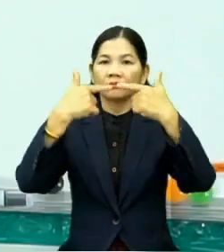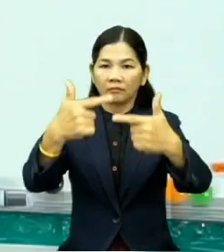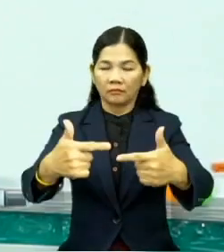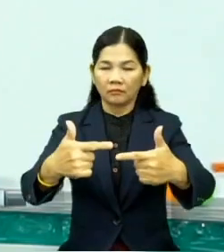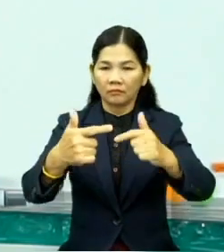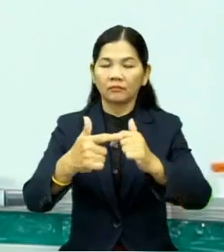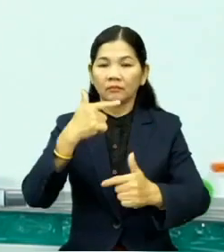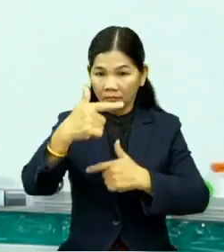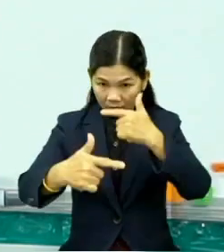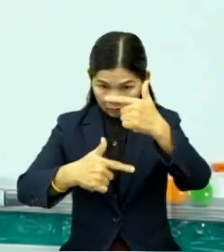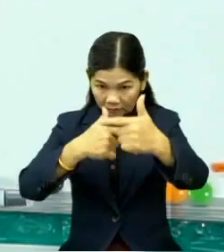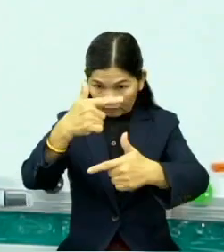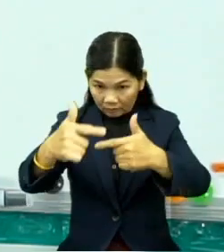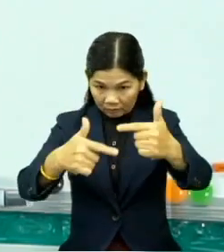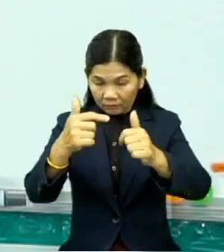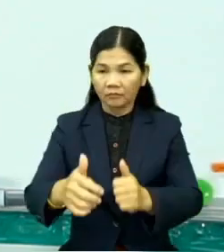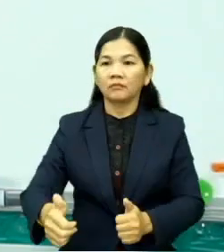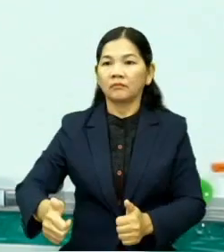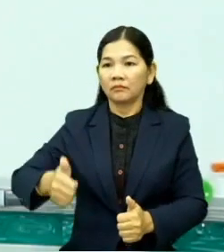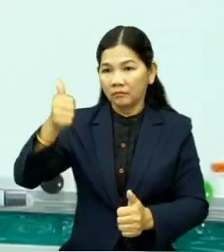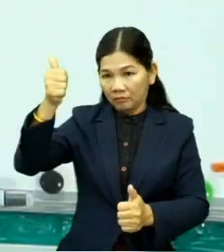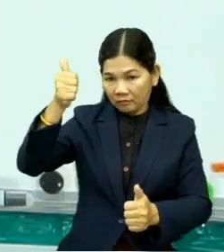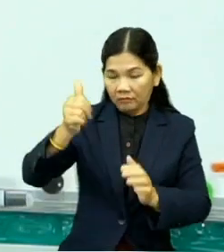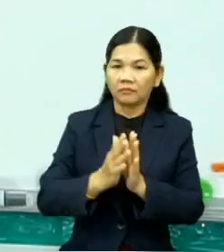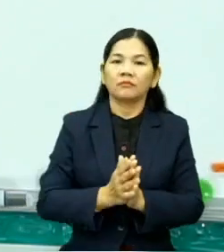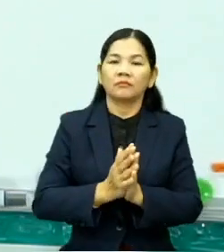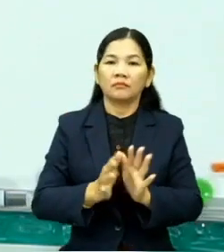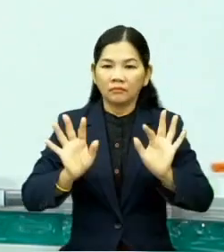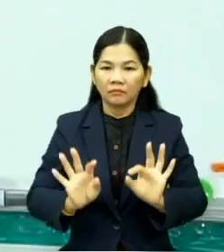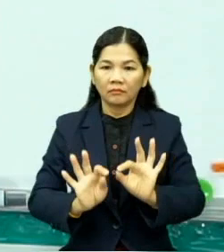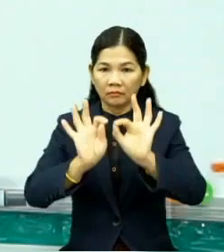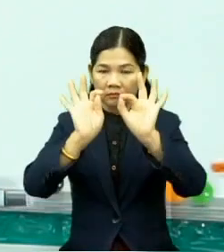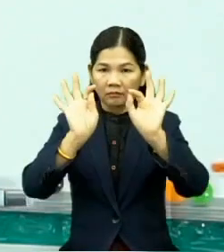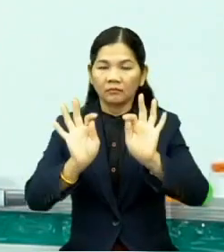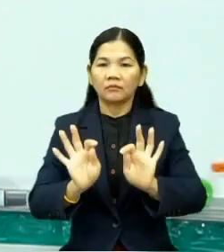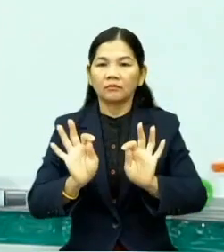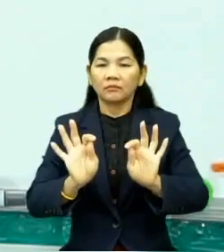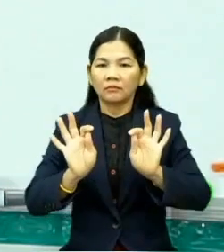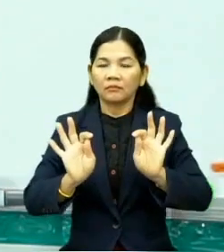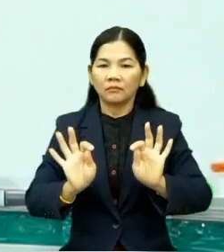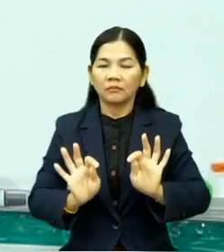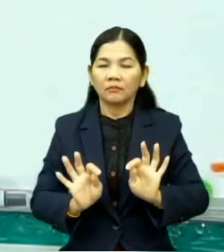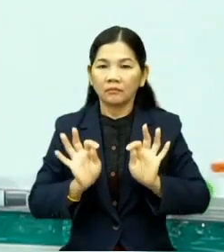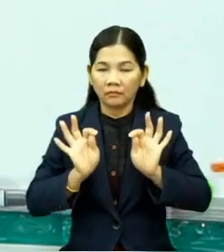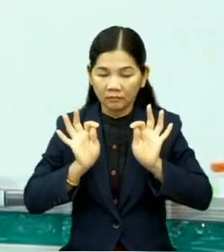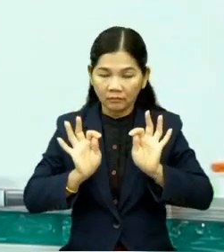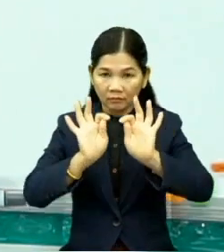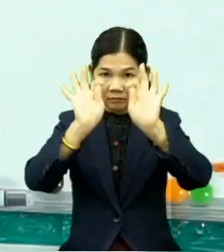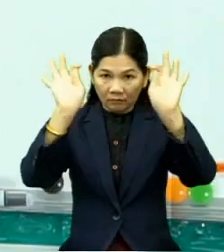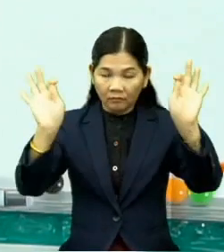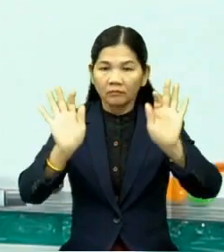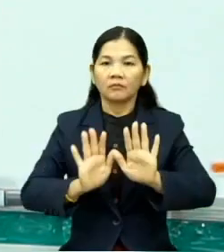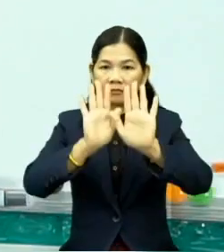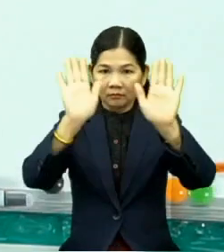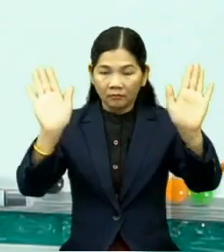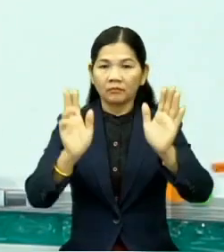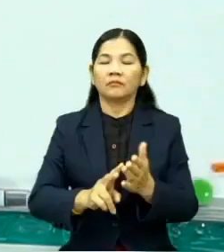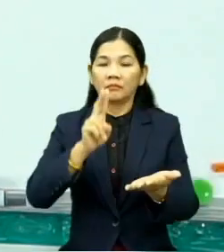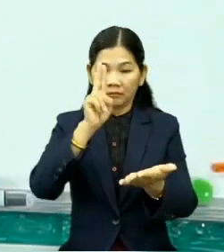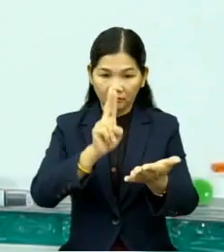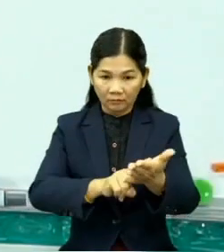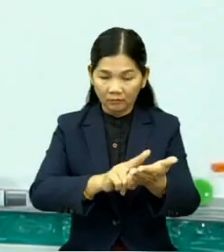ដ៏ល្អវិសេសវិសាល សម្រាប់តម្កល់ទុក